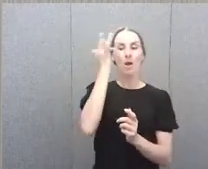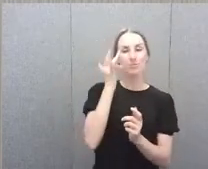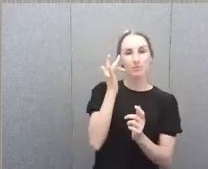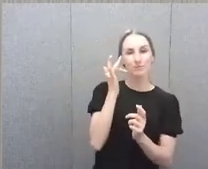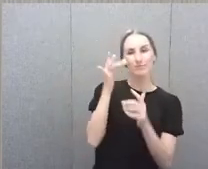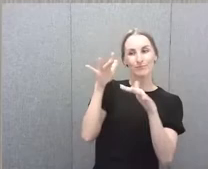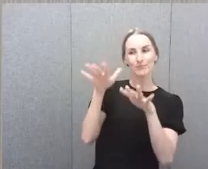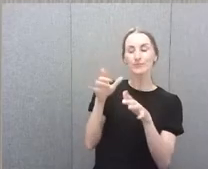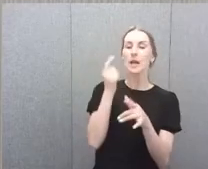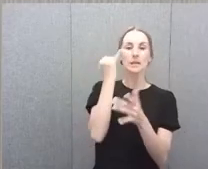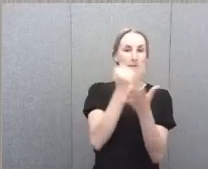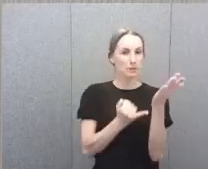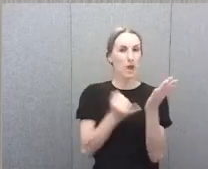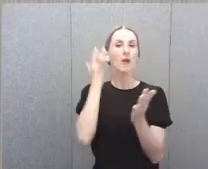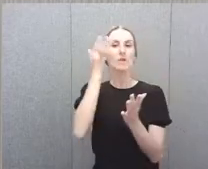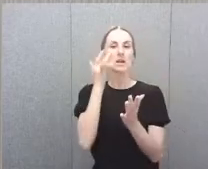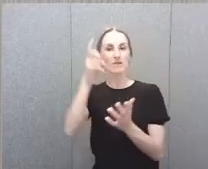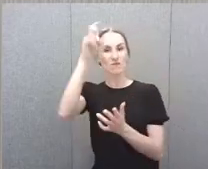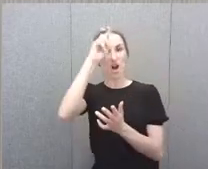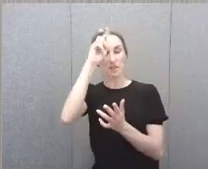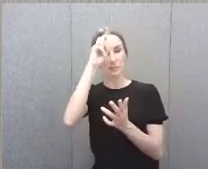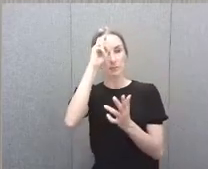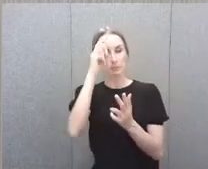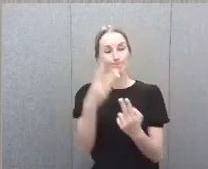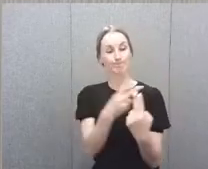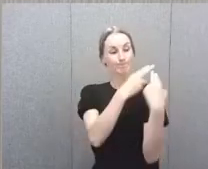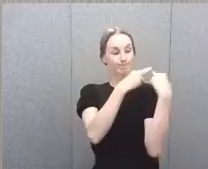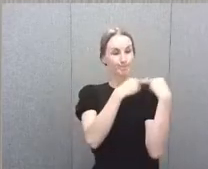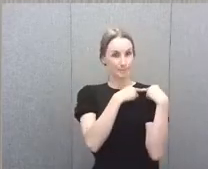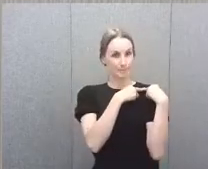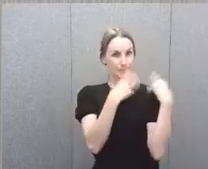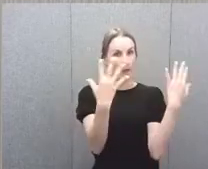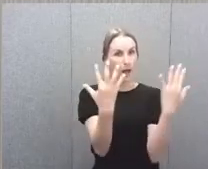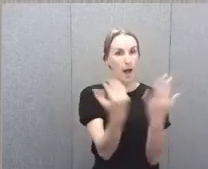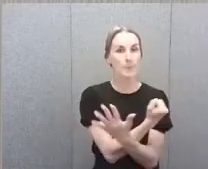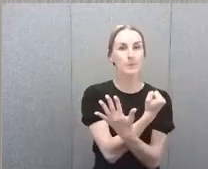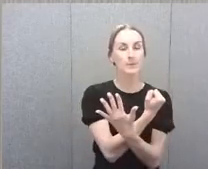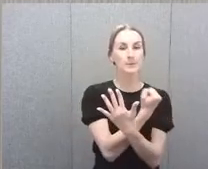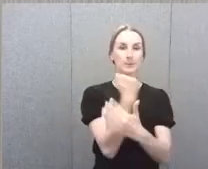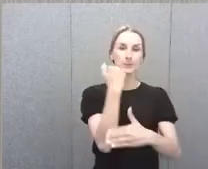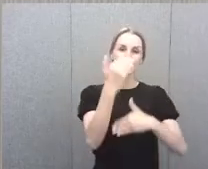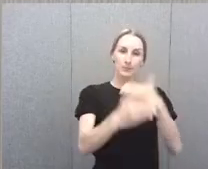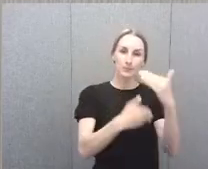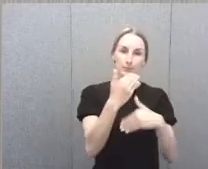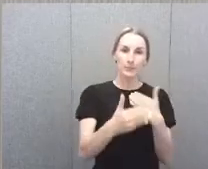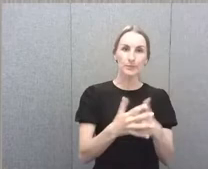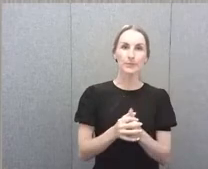США как никогда привержена поддержке женщин, мира и безопасности.